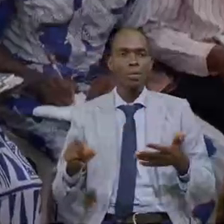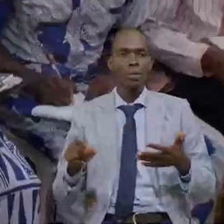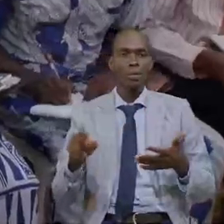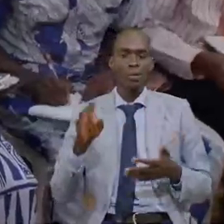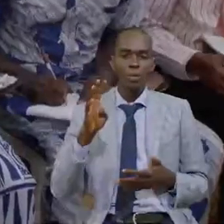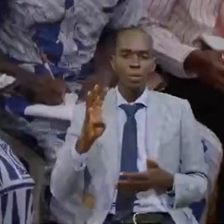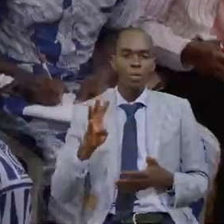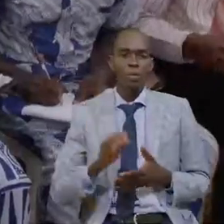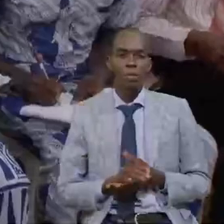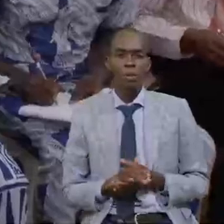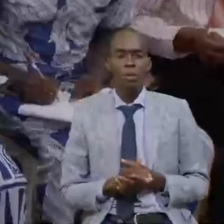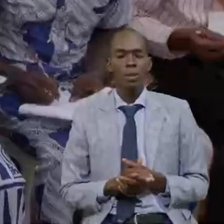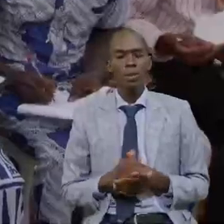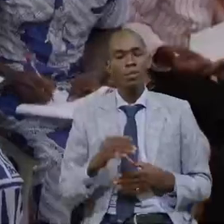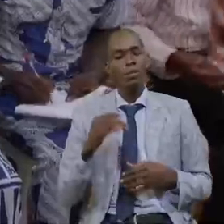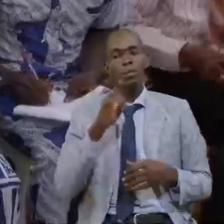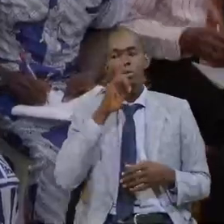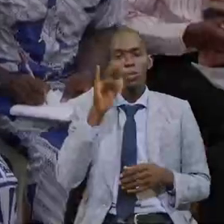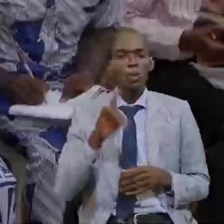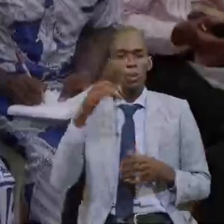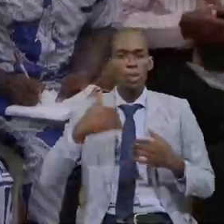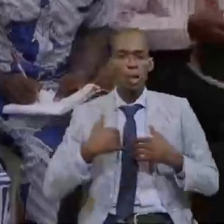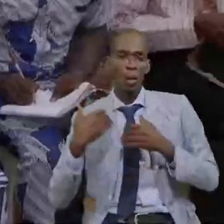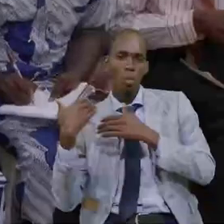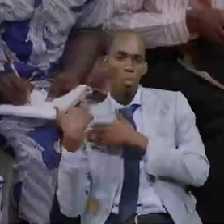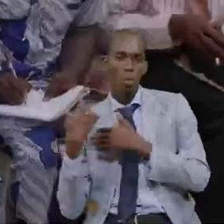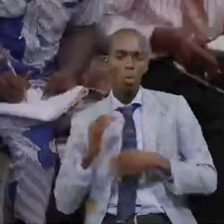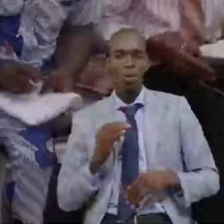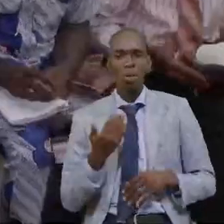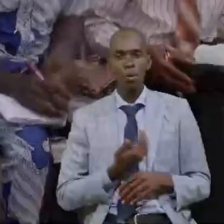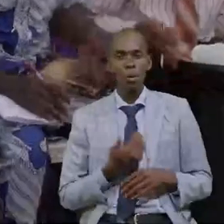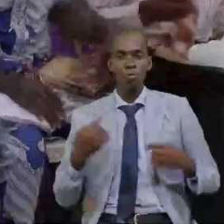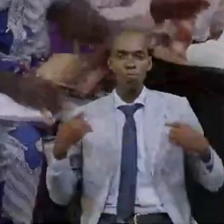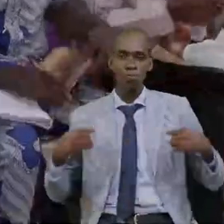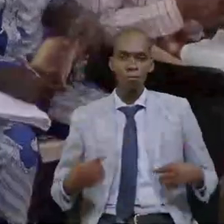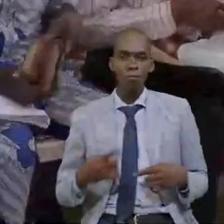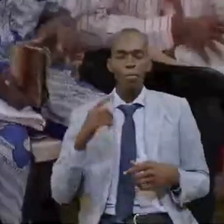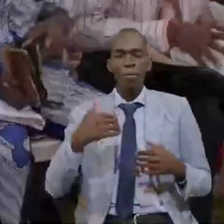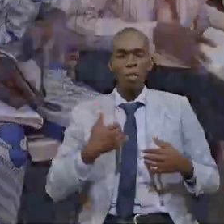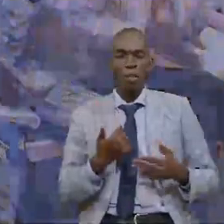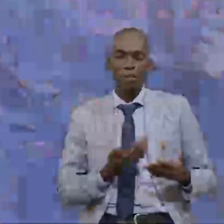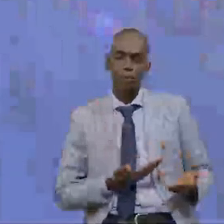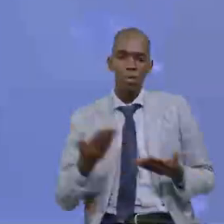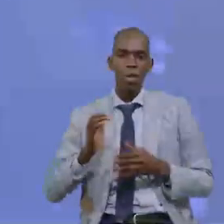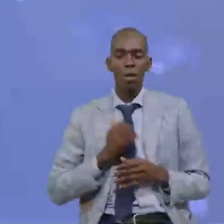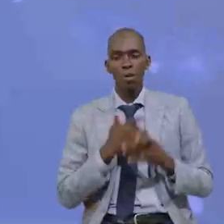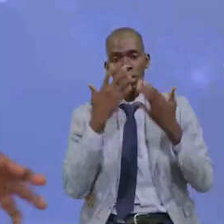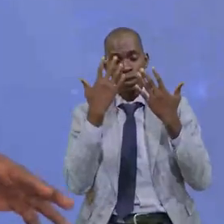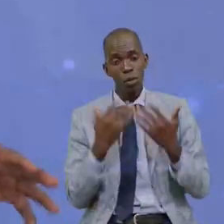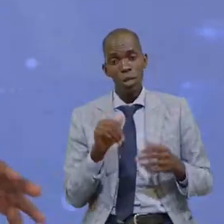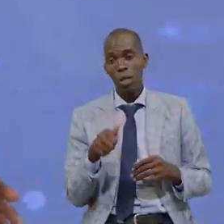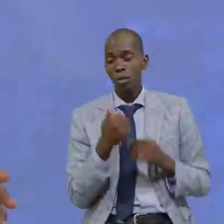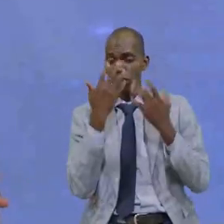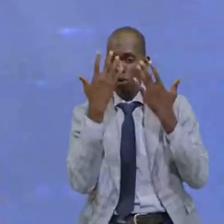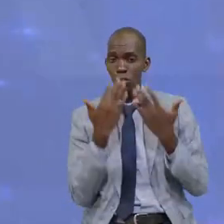Cependant, ce sont nos souffrances qu'il a portées. C'est de nos douleurs qu'il s'est chargé.